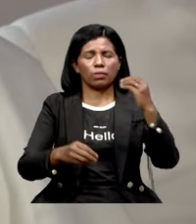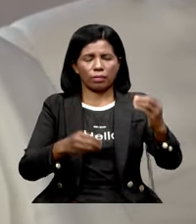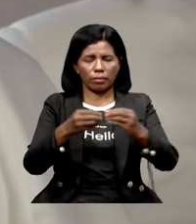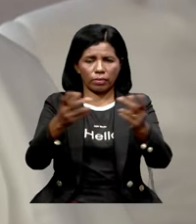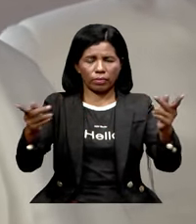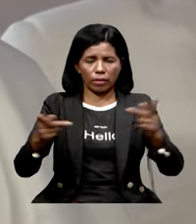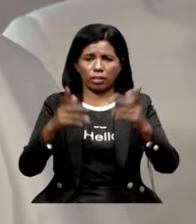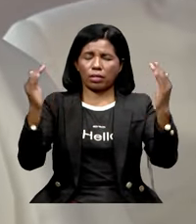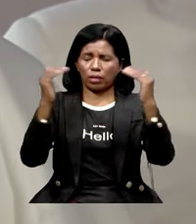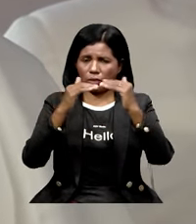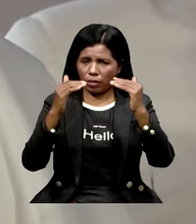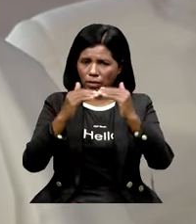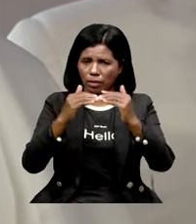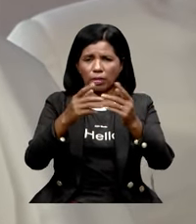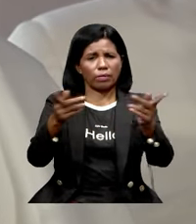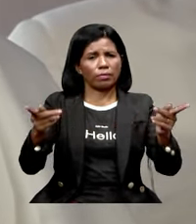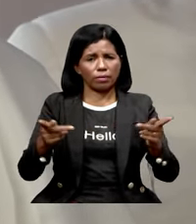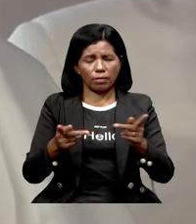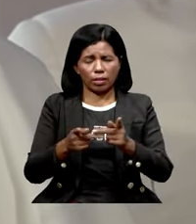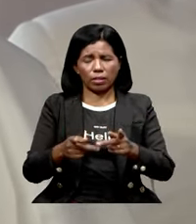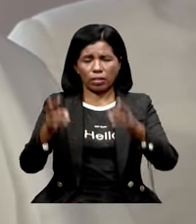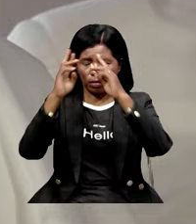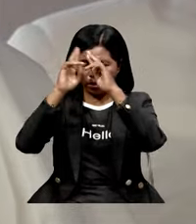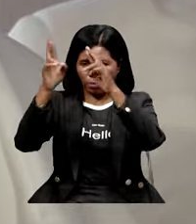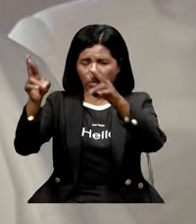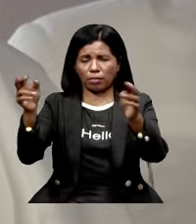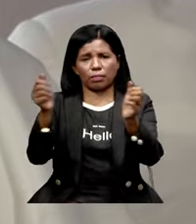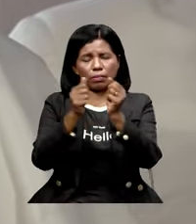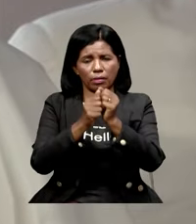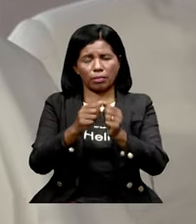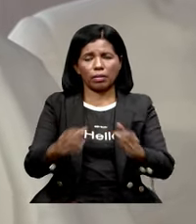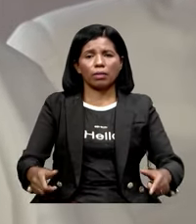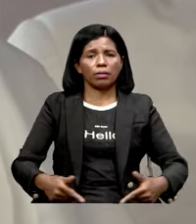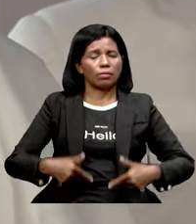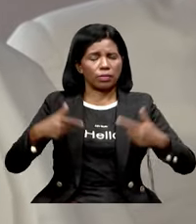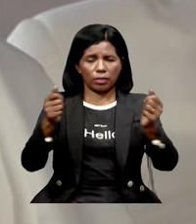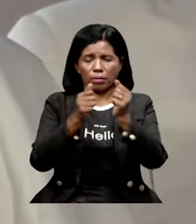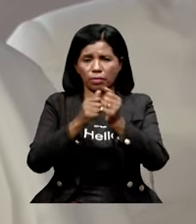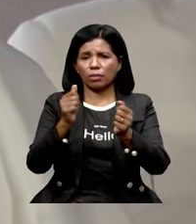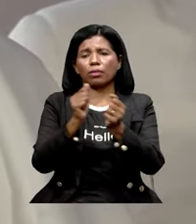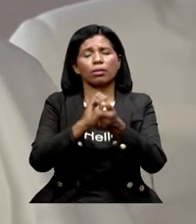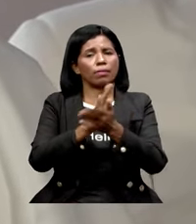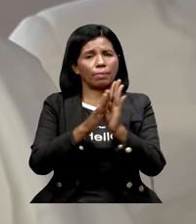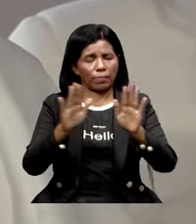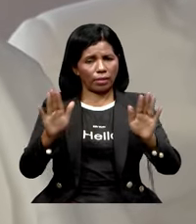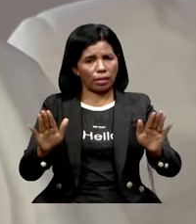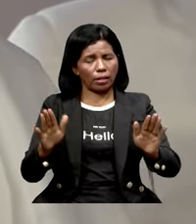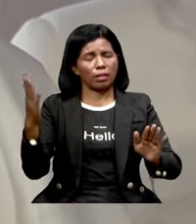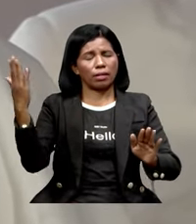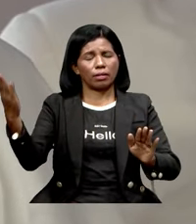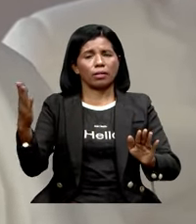dialog ruang untuk saling menghormati dan hidup bersama dengan damai di antara